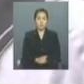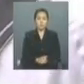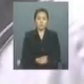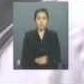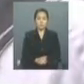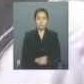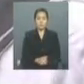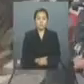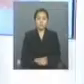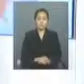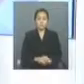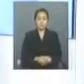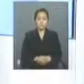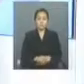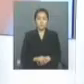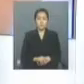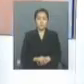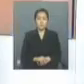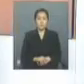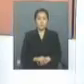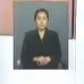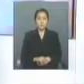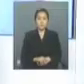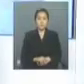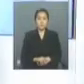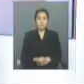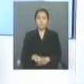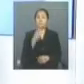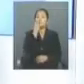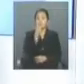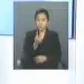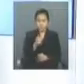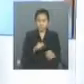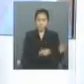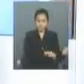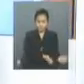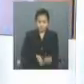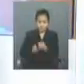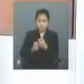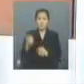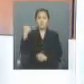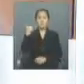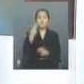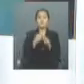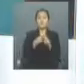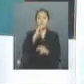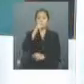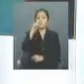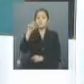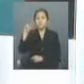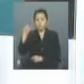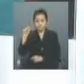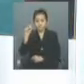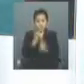against them and that's มากันที่แวดวงกอล์ฟกันบ้าง นะคะสำหรับแกรมแม็กดาวก็เตรียมทำศึกสายเลือดกับลอล